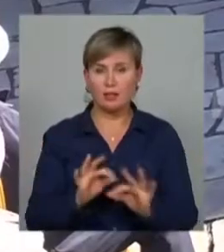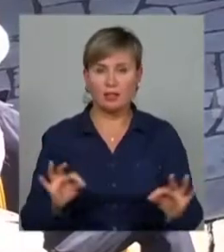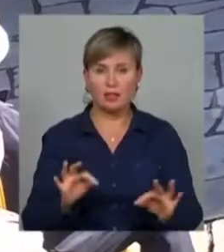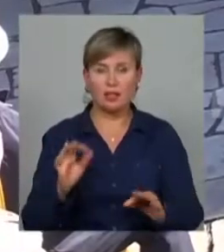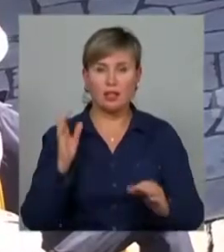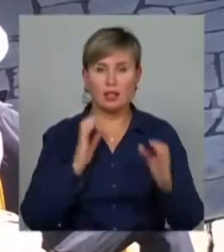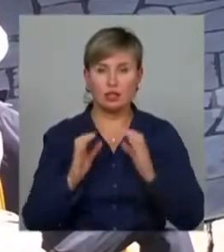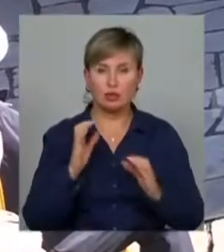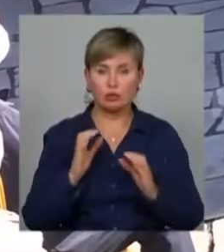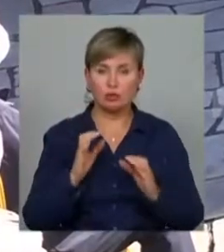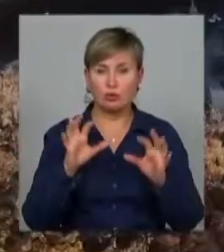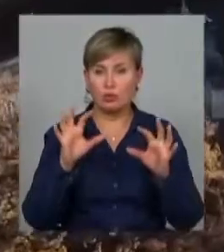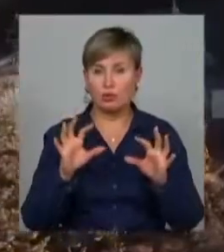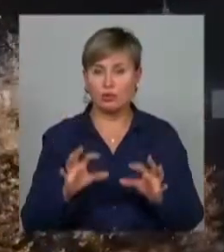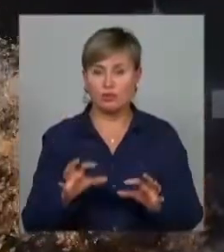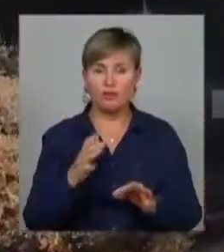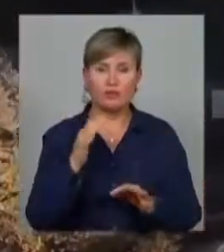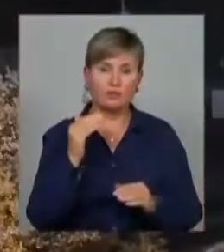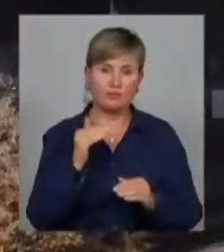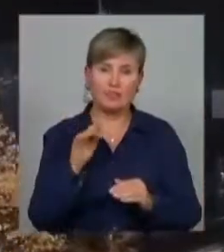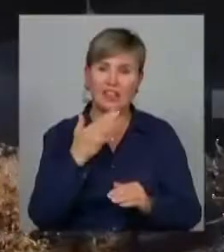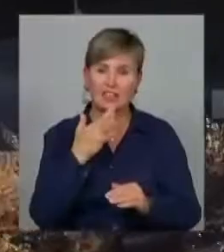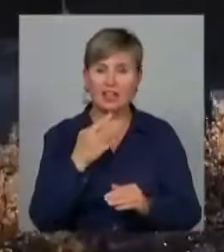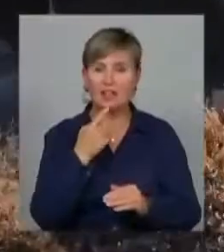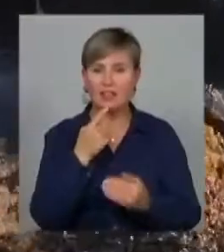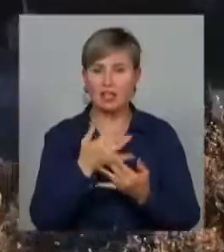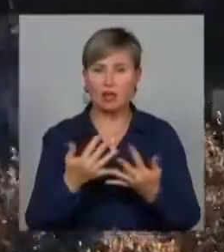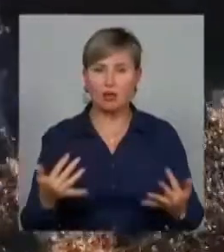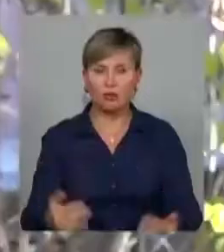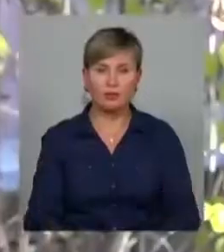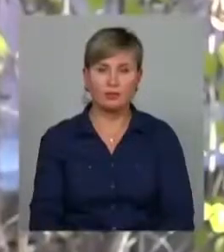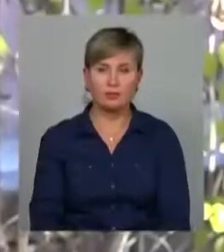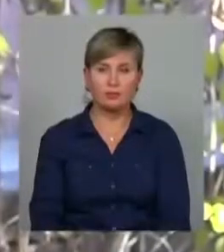физической культуры, а также институт иностранных языков.